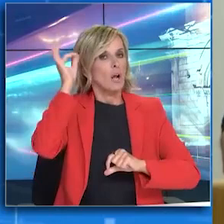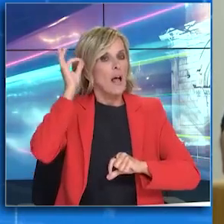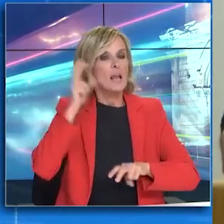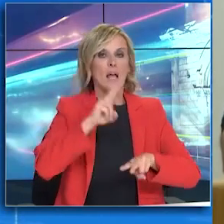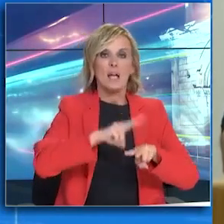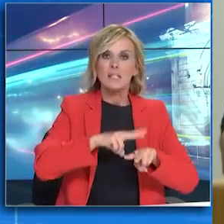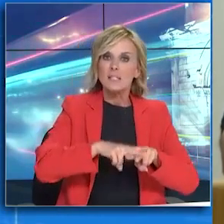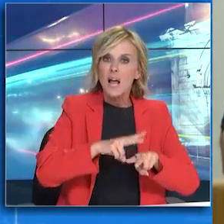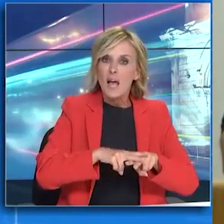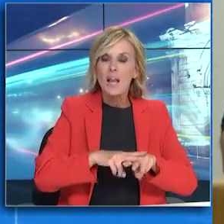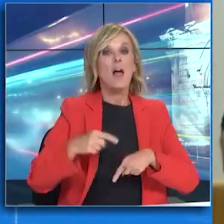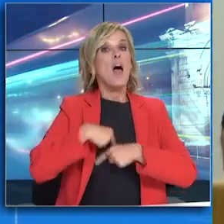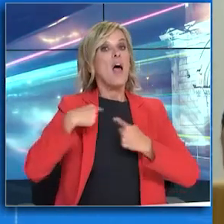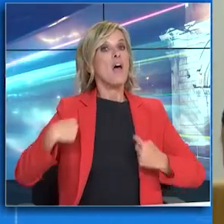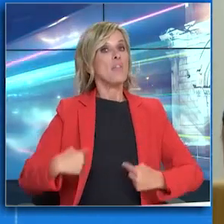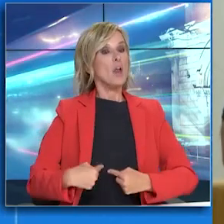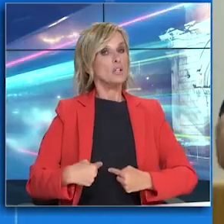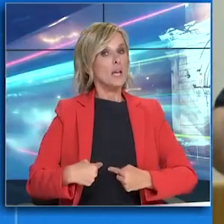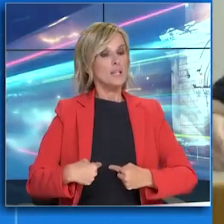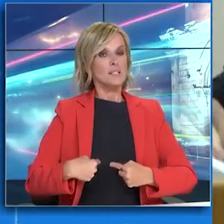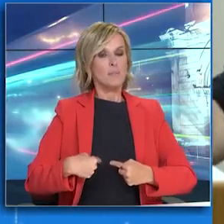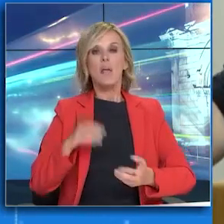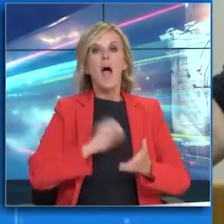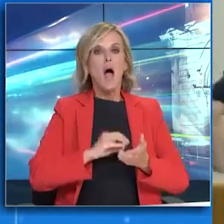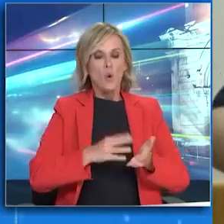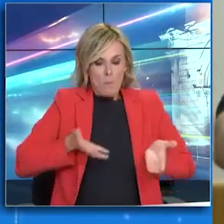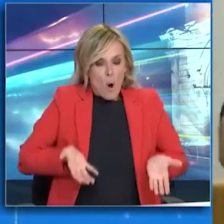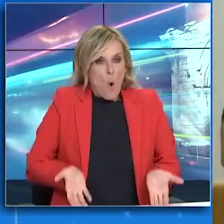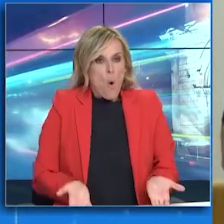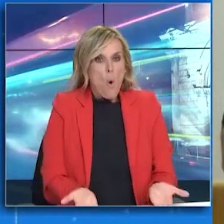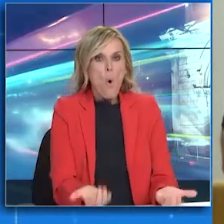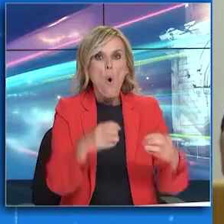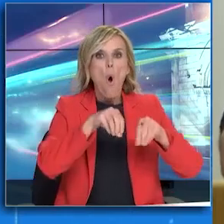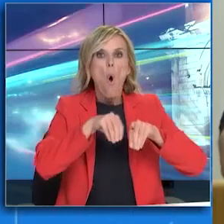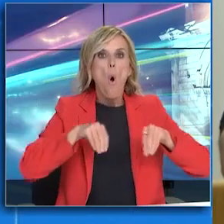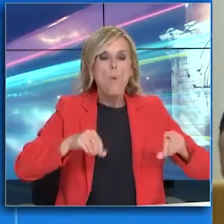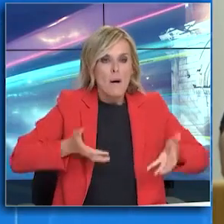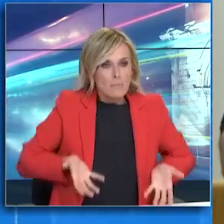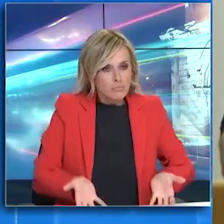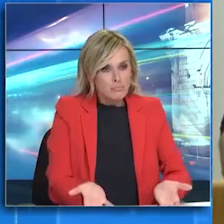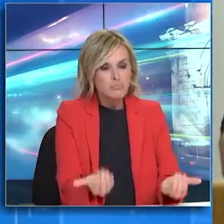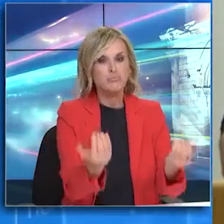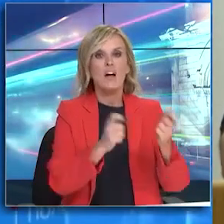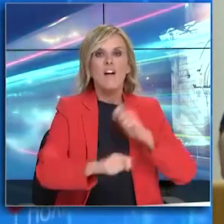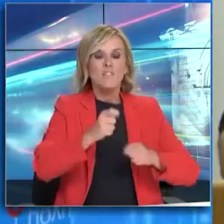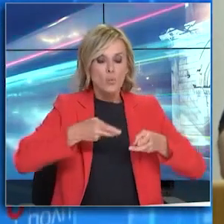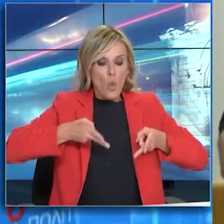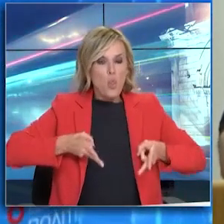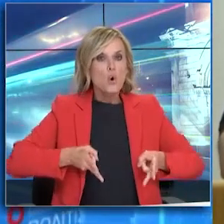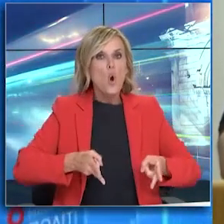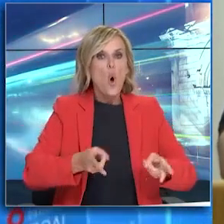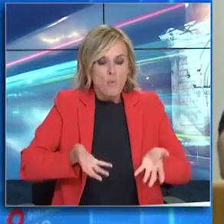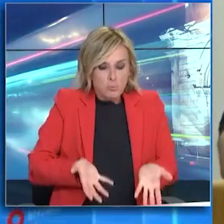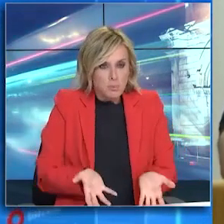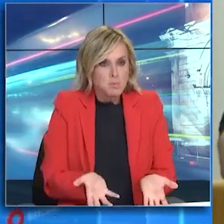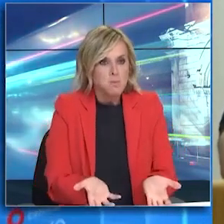Ισραήλ αλλά και των εθελοντών μας. Χωματουργικά μηχανήματα της περιφέρειας Αττικής δουλεύουν ασταμάτητα για τη διάνοιξη αντιπυρικών ζών και οι